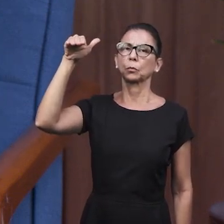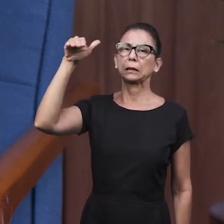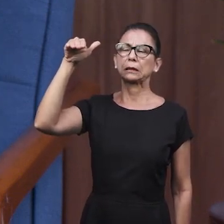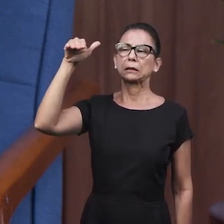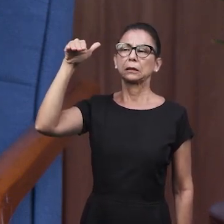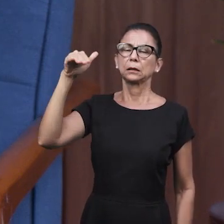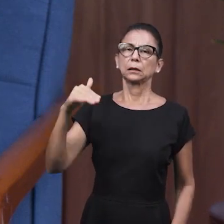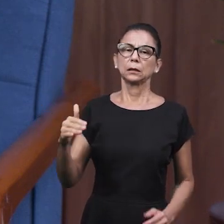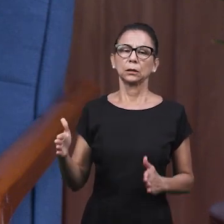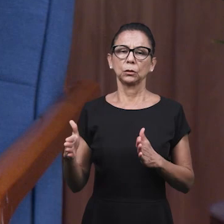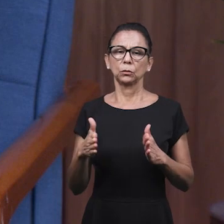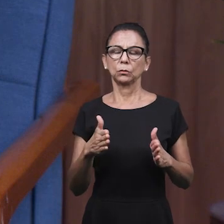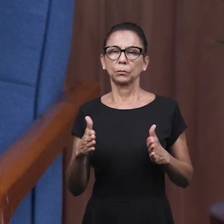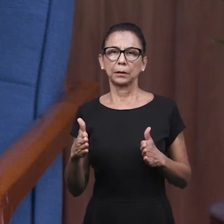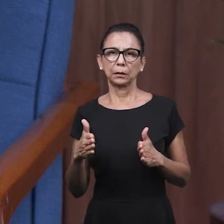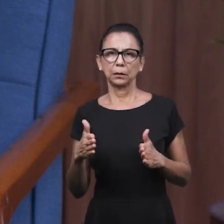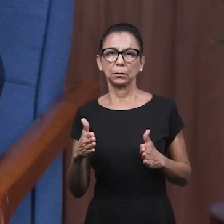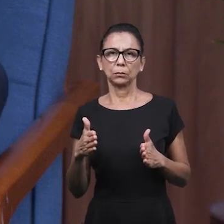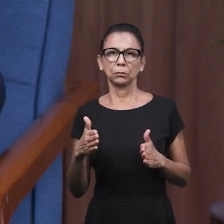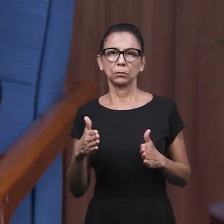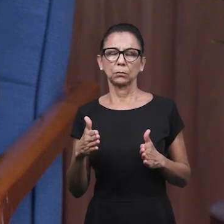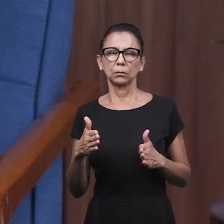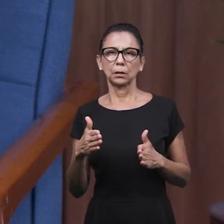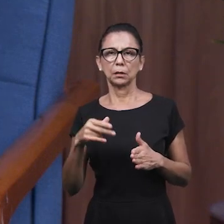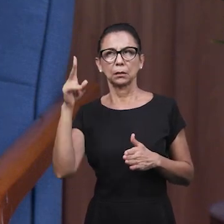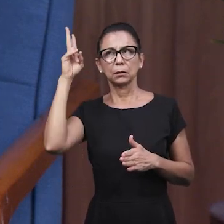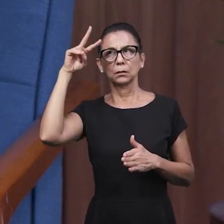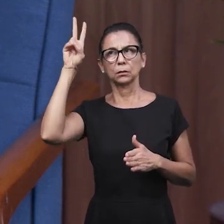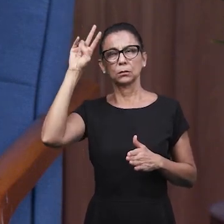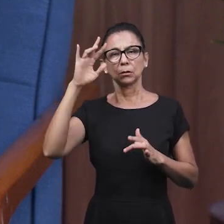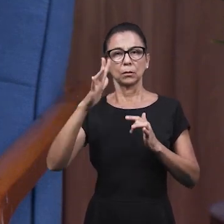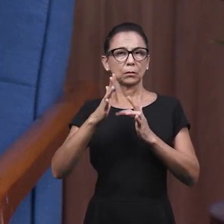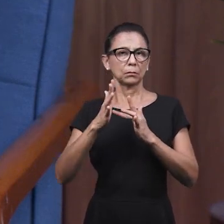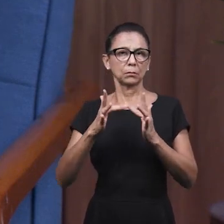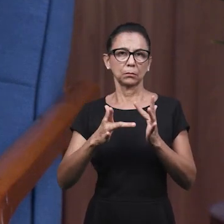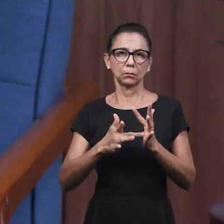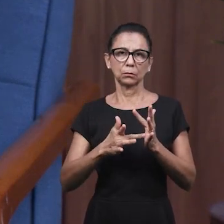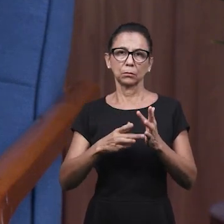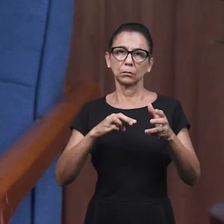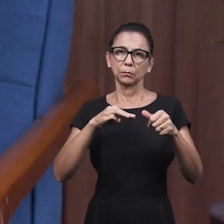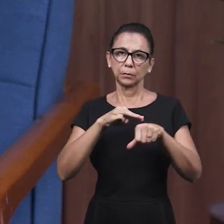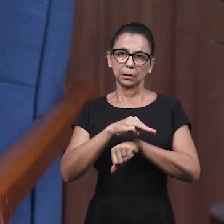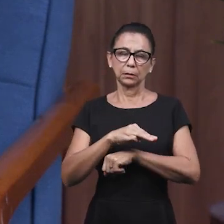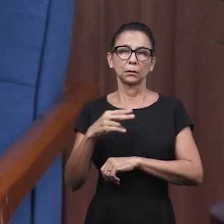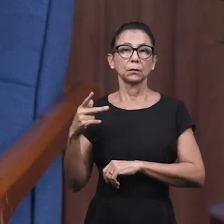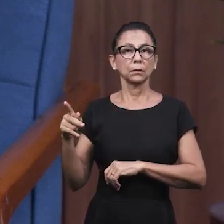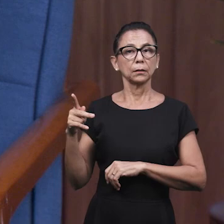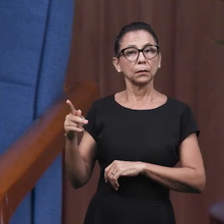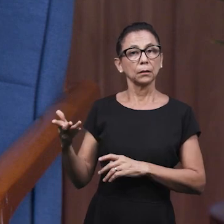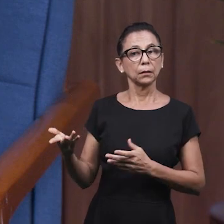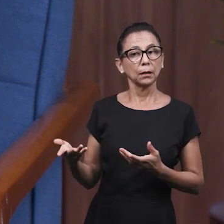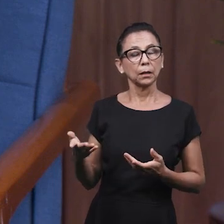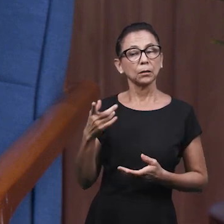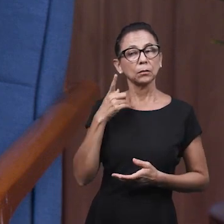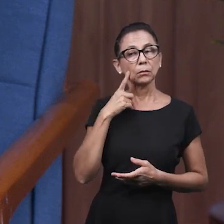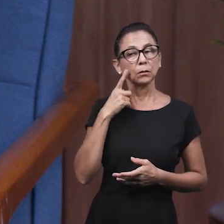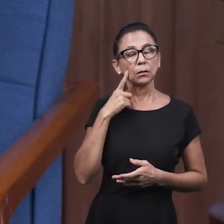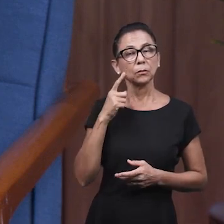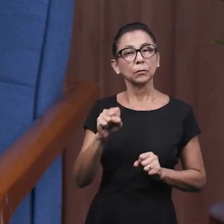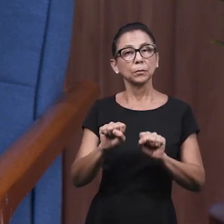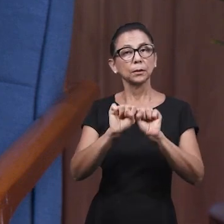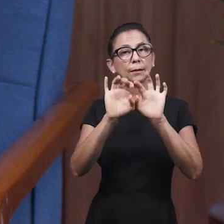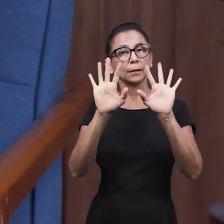il a grandi et dans la réalisation de son ministère, dans l'histoire de Jésus, la Bible laisse clair que